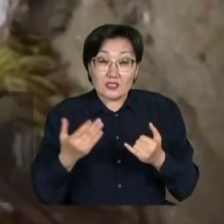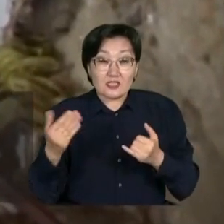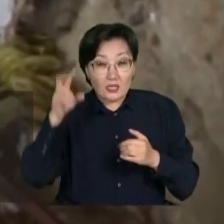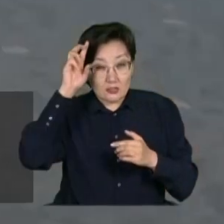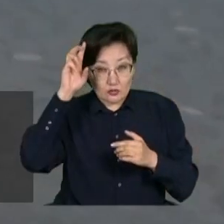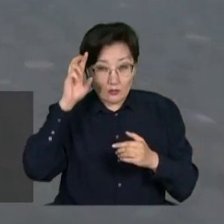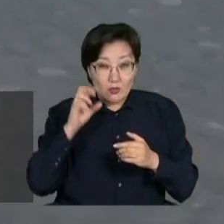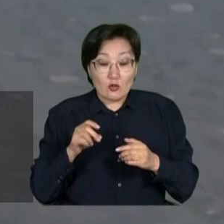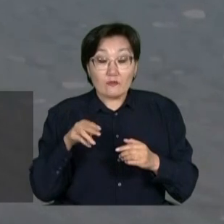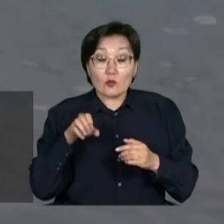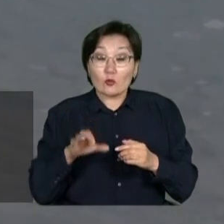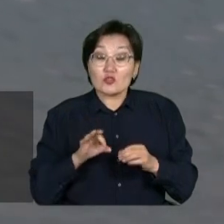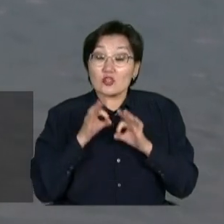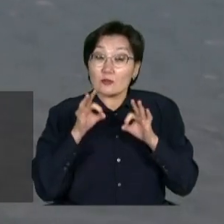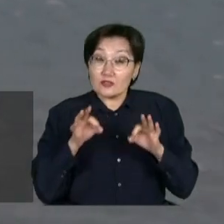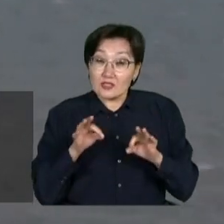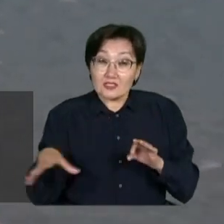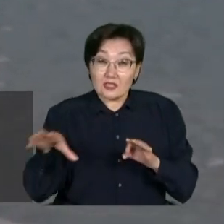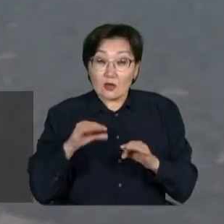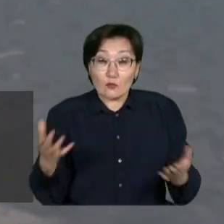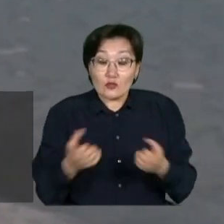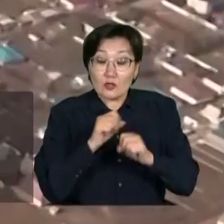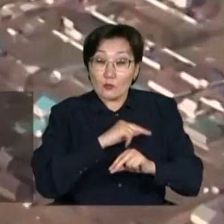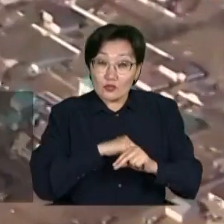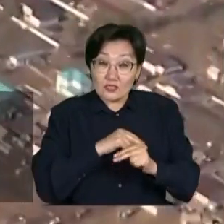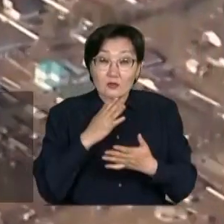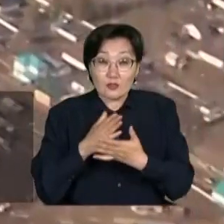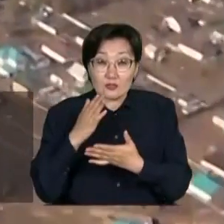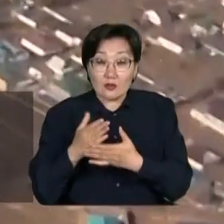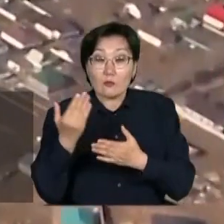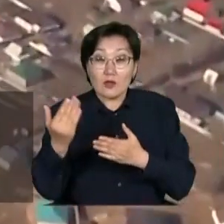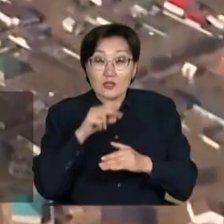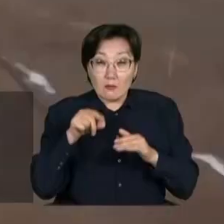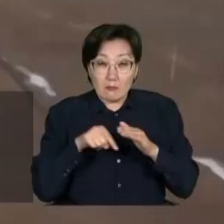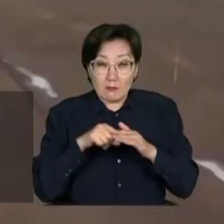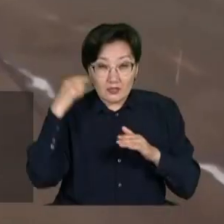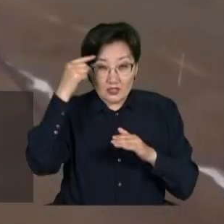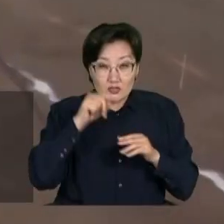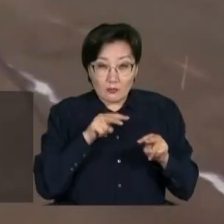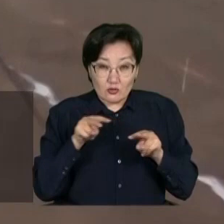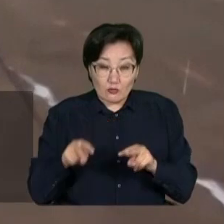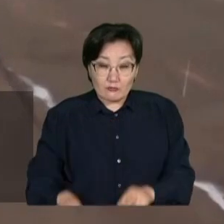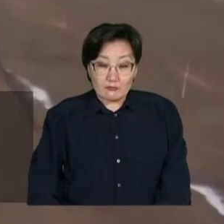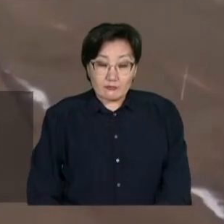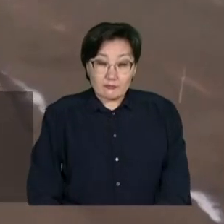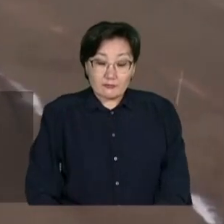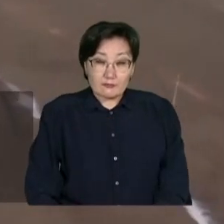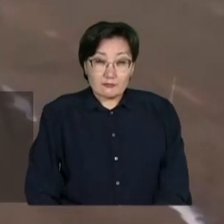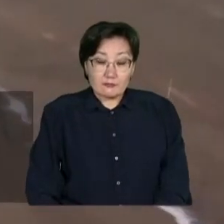государства. Касым-Жомарт Токаев отметил, что все спасательные работы находятся под его личным контролем.